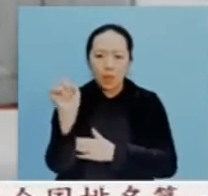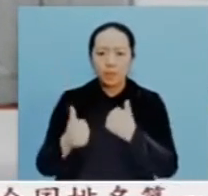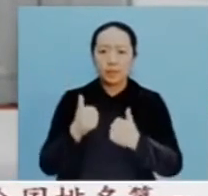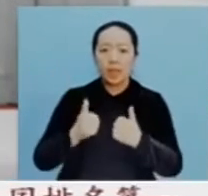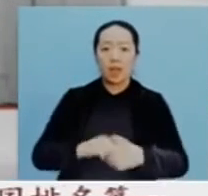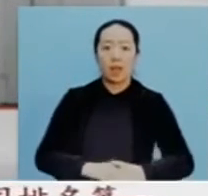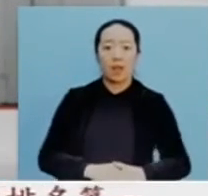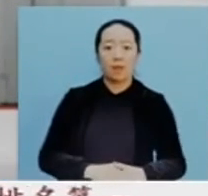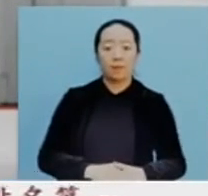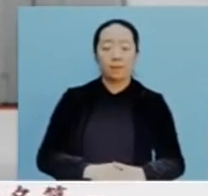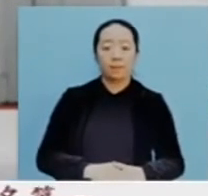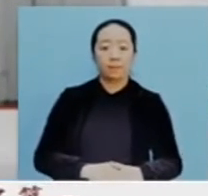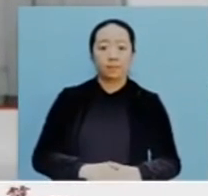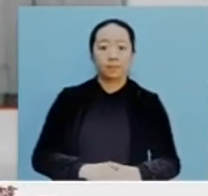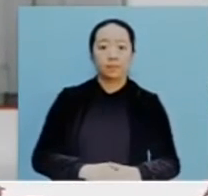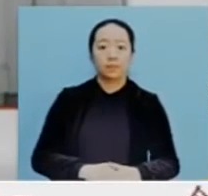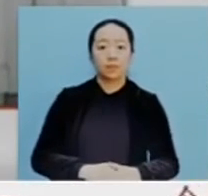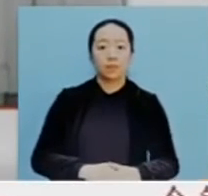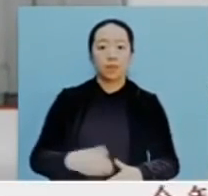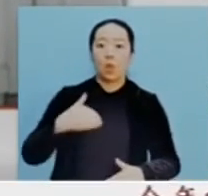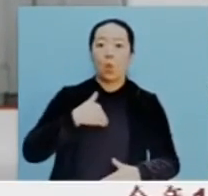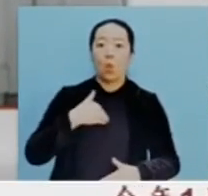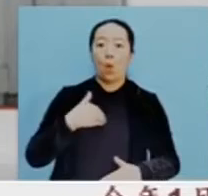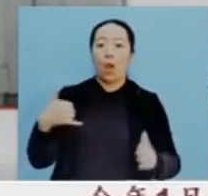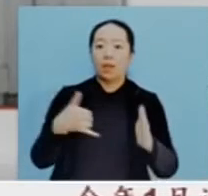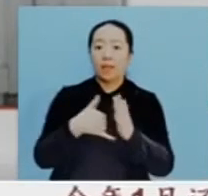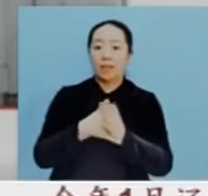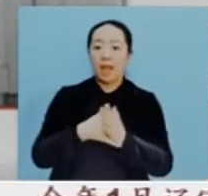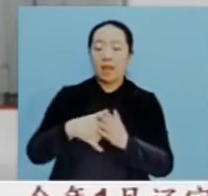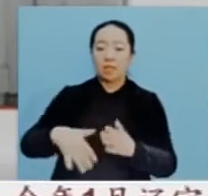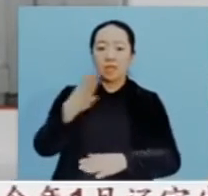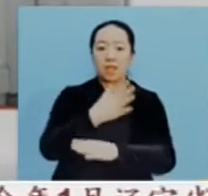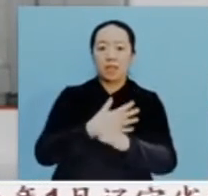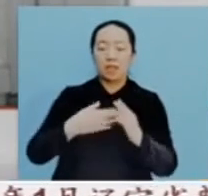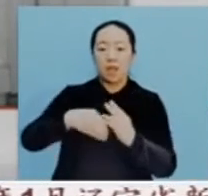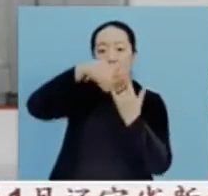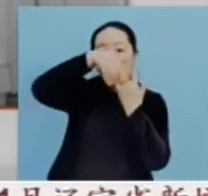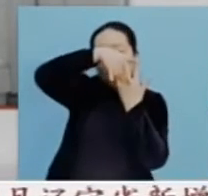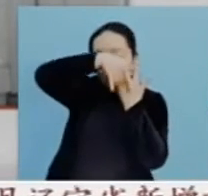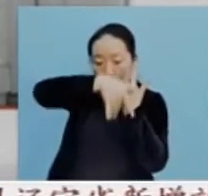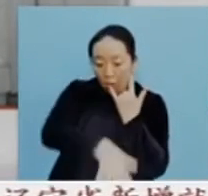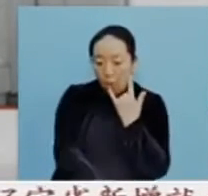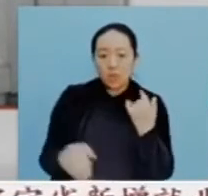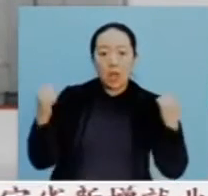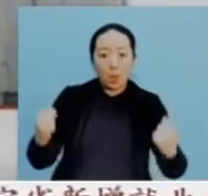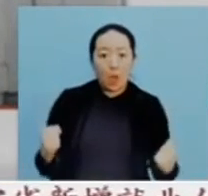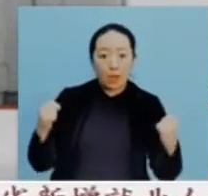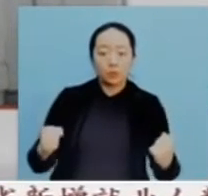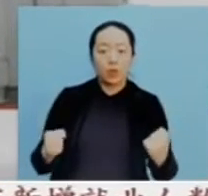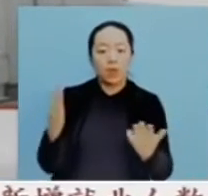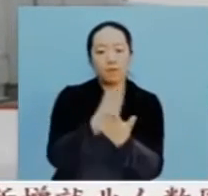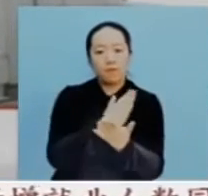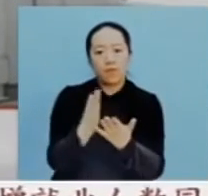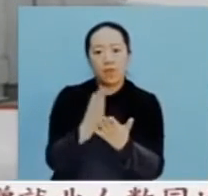我将参加的是残疾人高山滑雪的项目，然后高山滑雪分为5个小项，分为